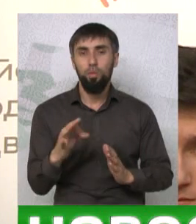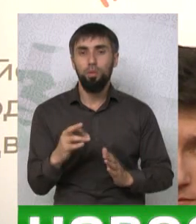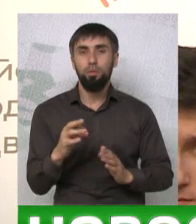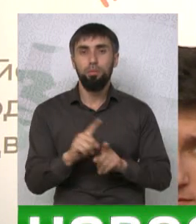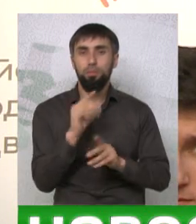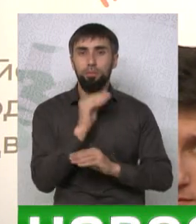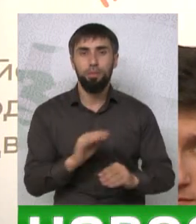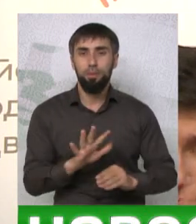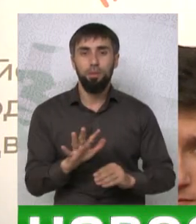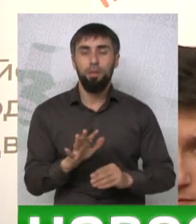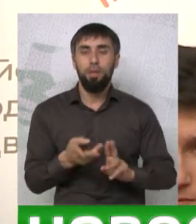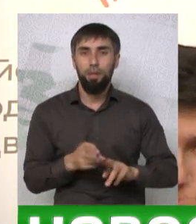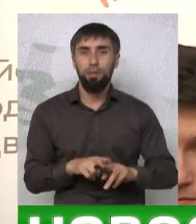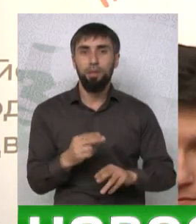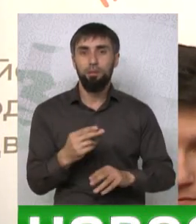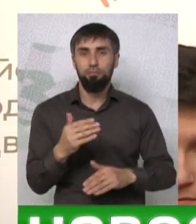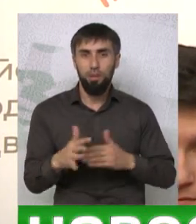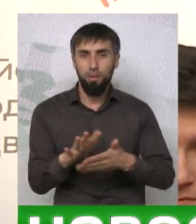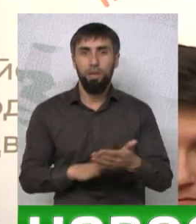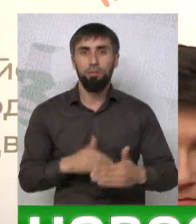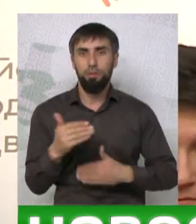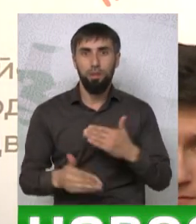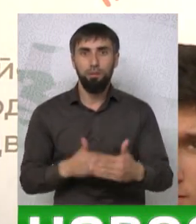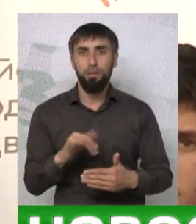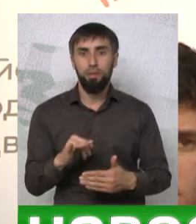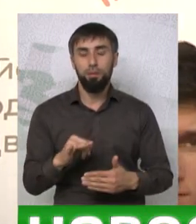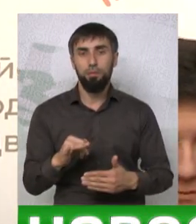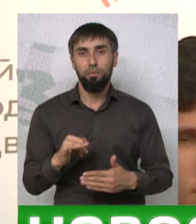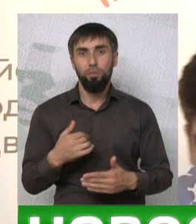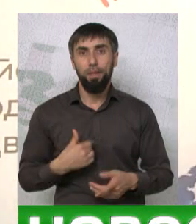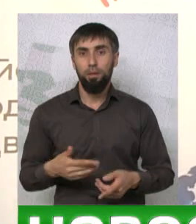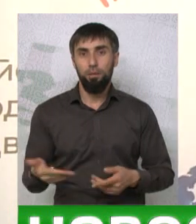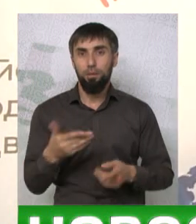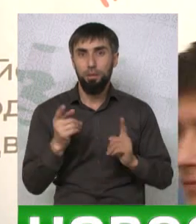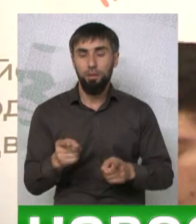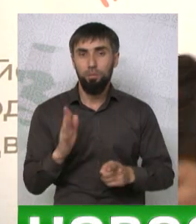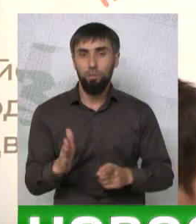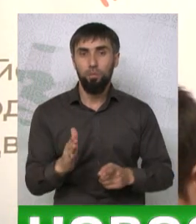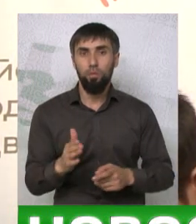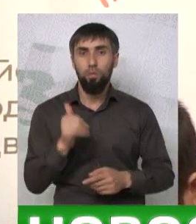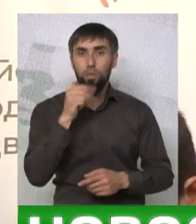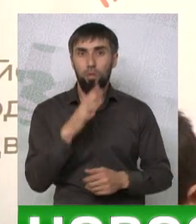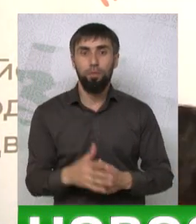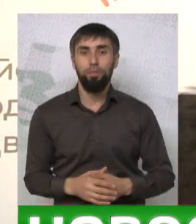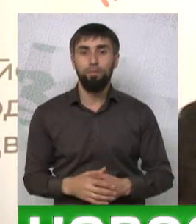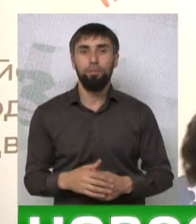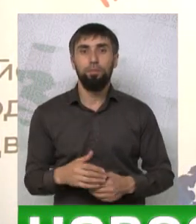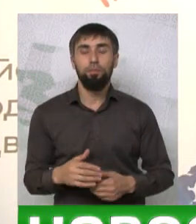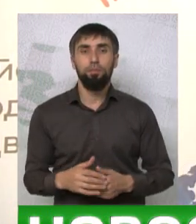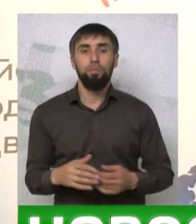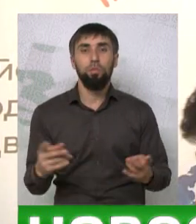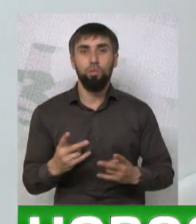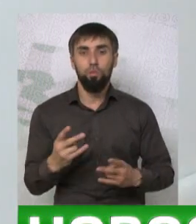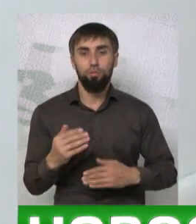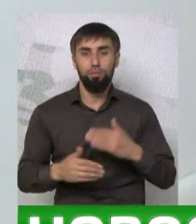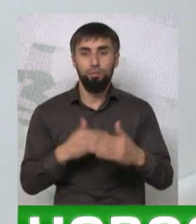затихло, чтобы вот этот шлейф, он шел дальше, дальше, дальше. И тогда мы действительно придем к тем цифрам, на которые там ставят